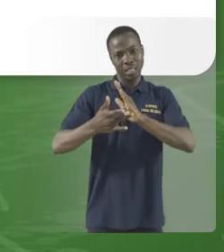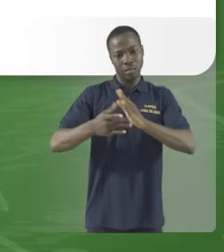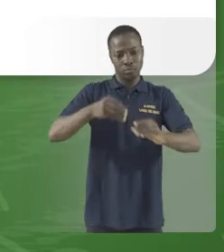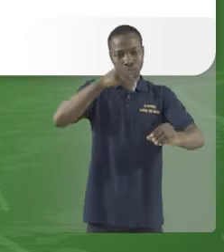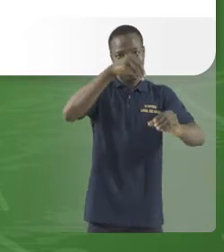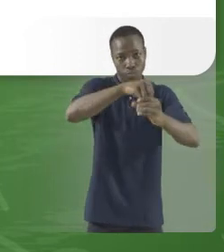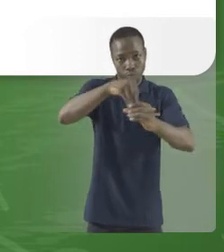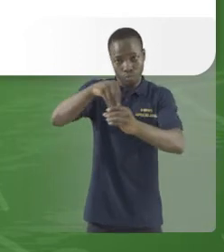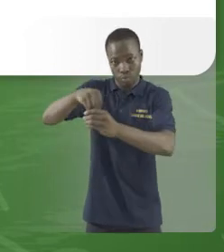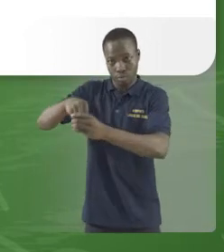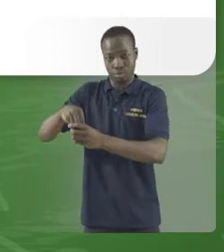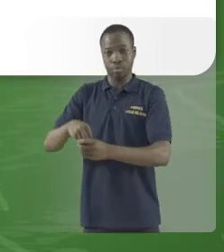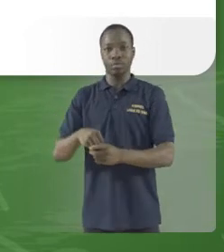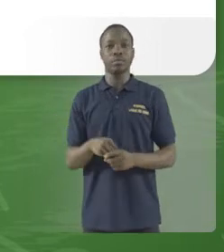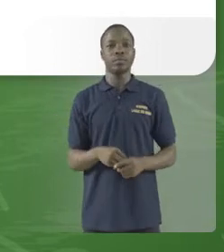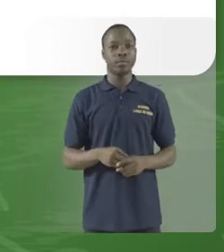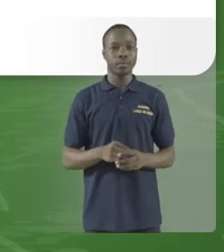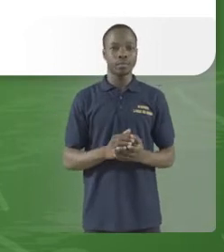sols.